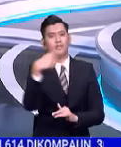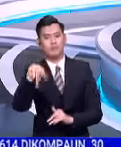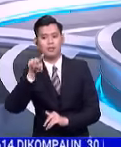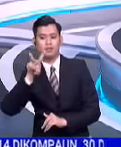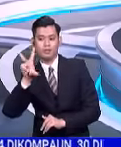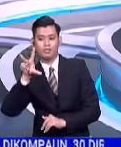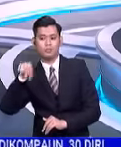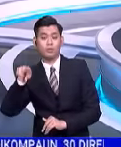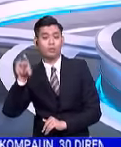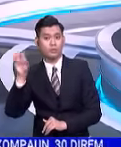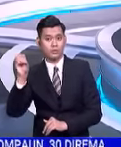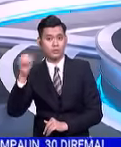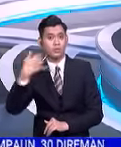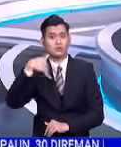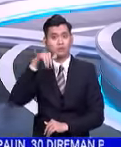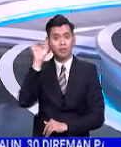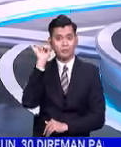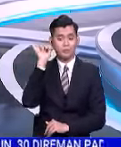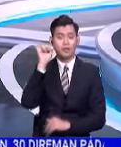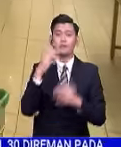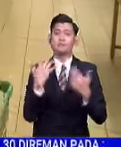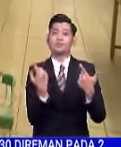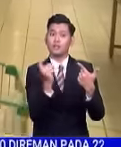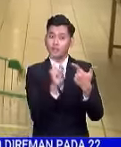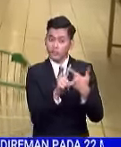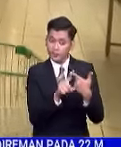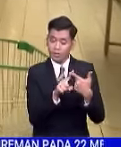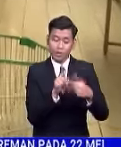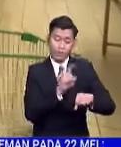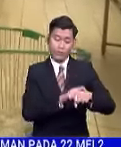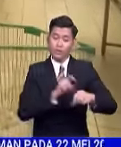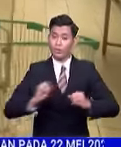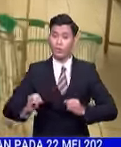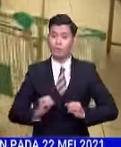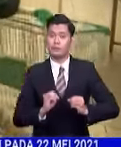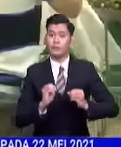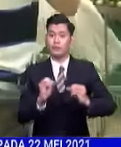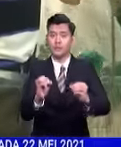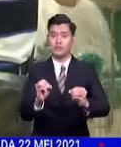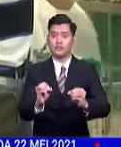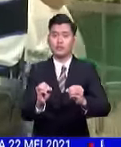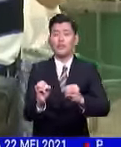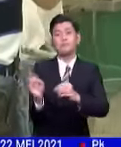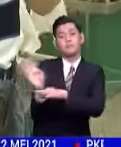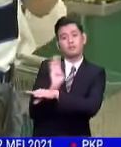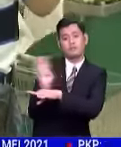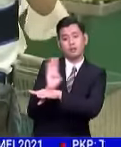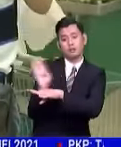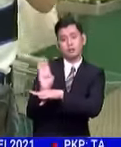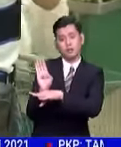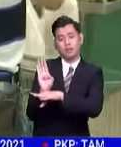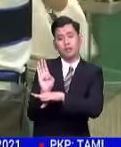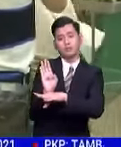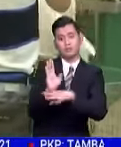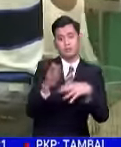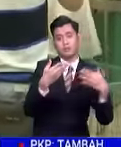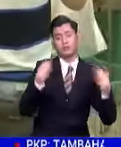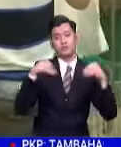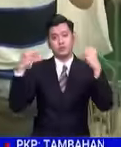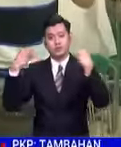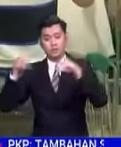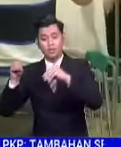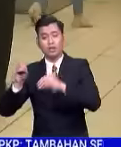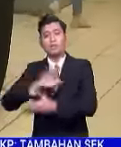ketat semalam. Turut dikemaskini adalah waktu operasi sektor perdagangan pengedaran termasuk semua